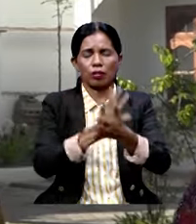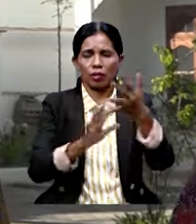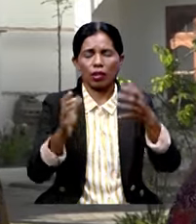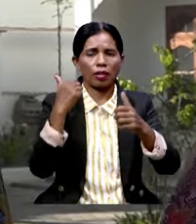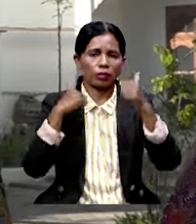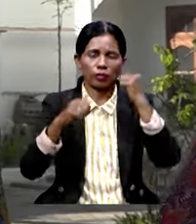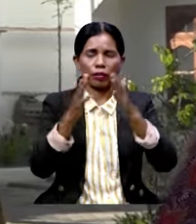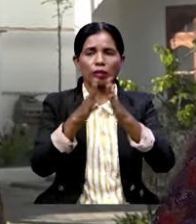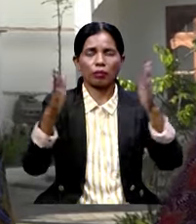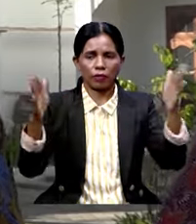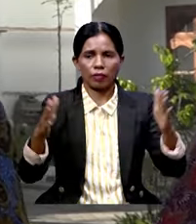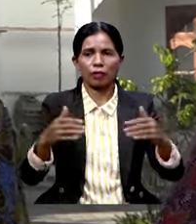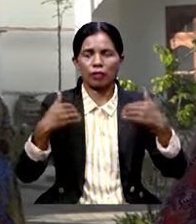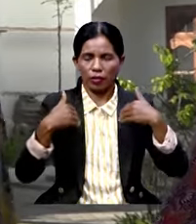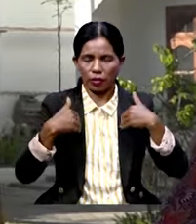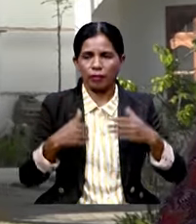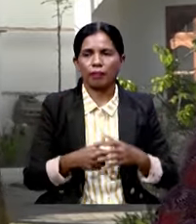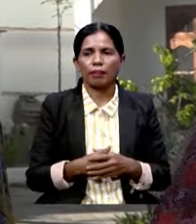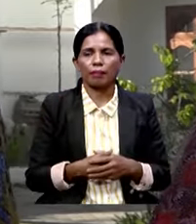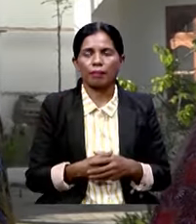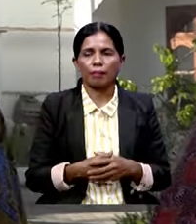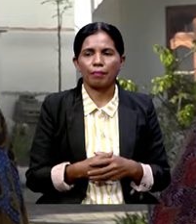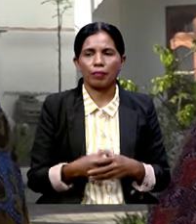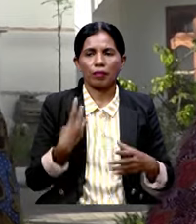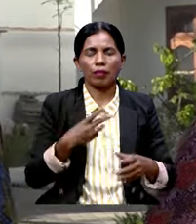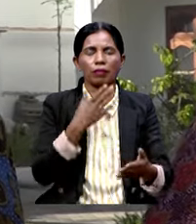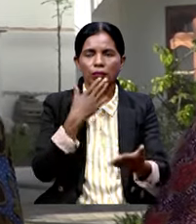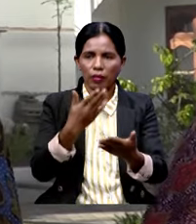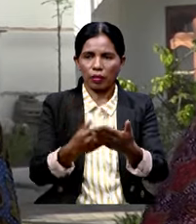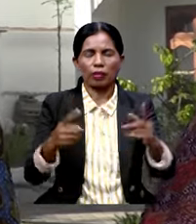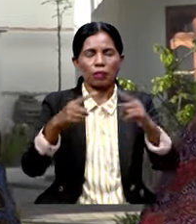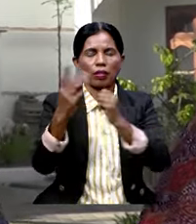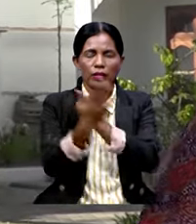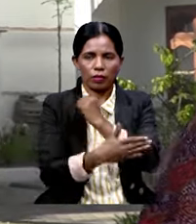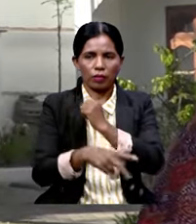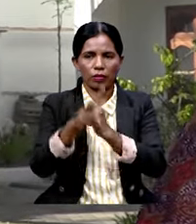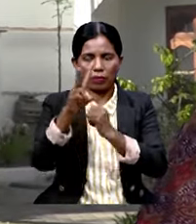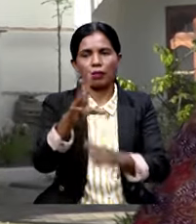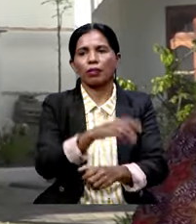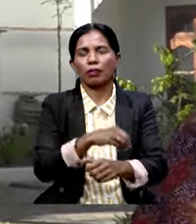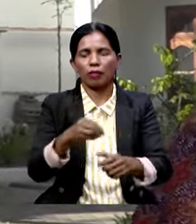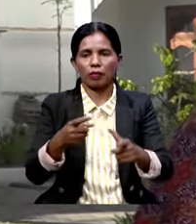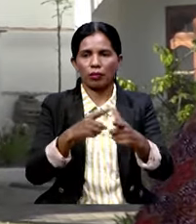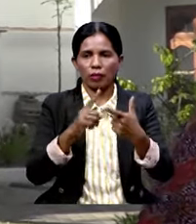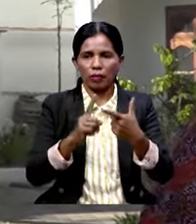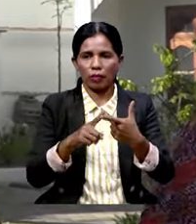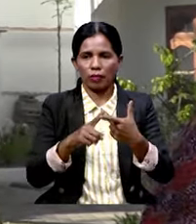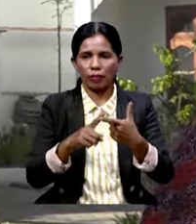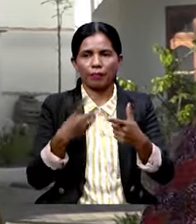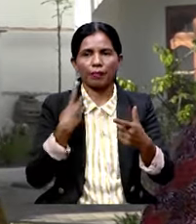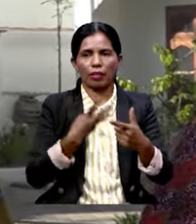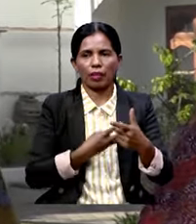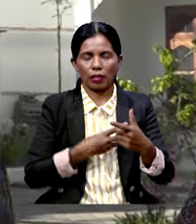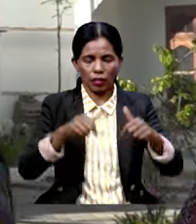tidak ada sesuatu pasti ada sesuatu yang nanti berguna untuk kedua negara baik ee pihak kita maupun